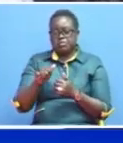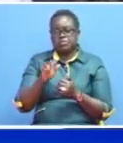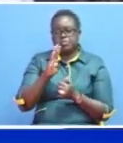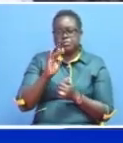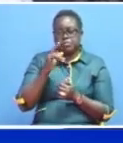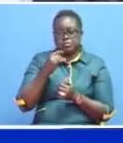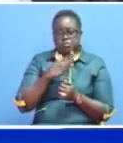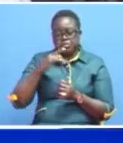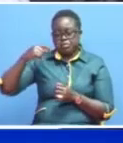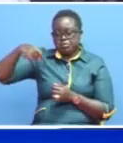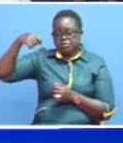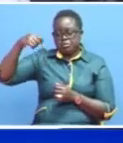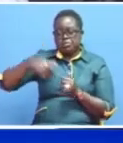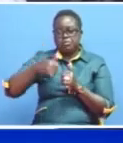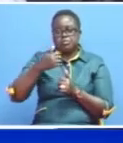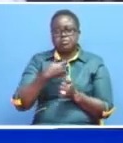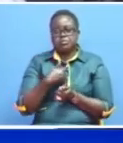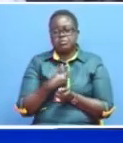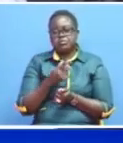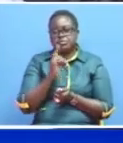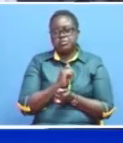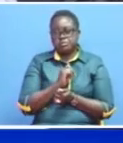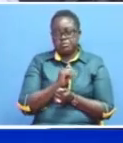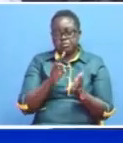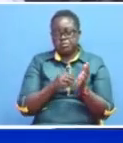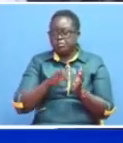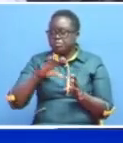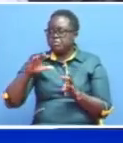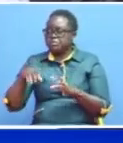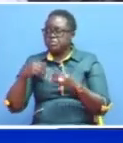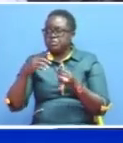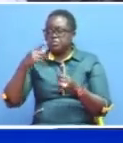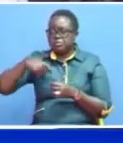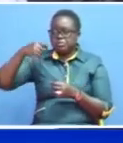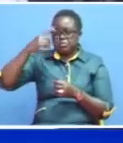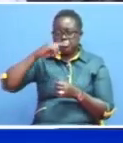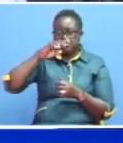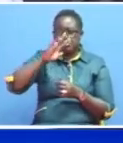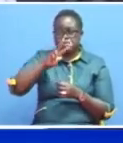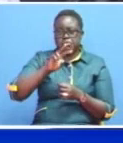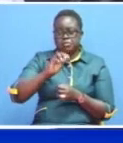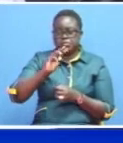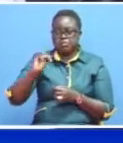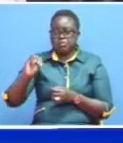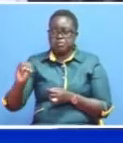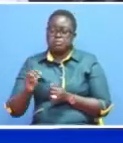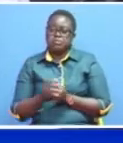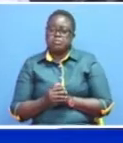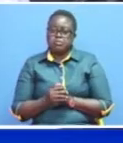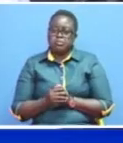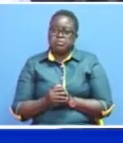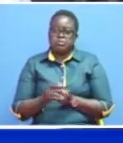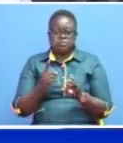katika budget ila tuinayo. Machakos County ni matu nengie budget ya milioni miongumi.